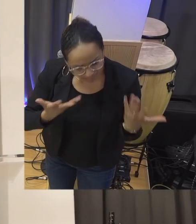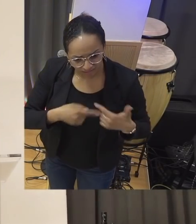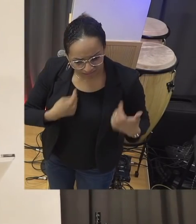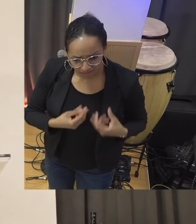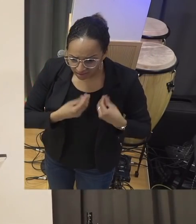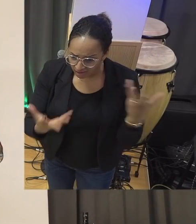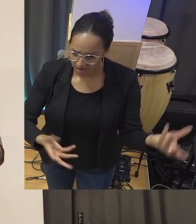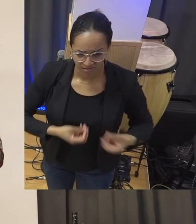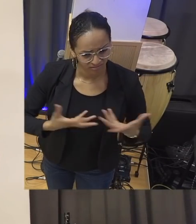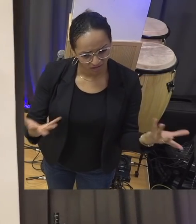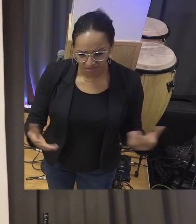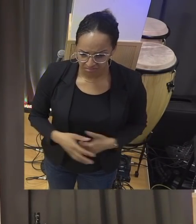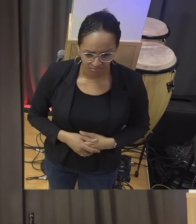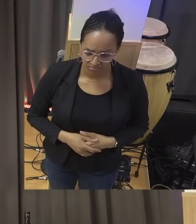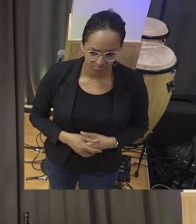C'est là où,